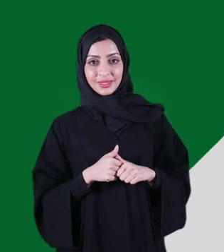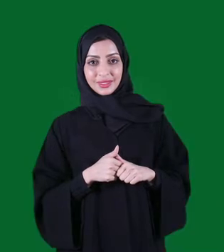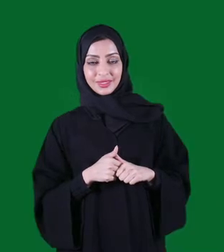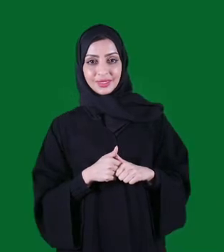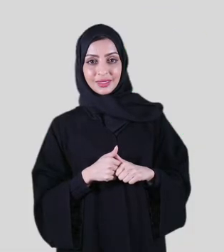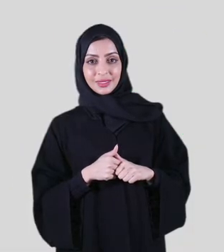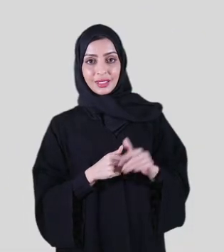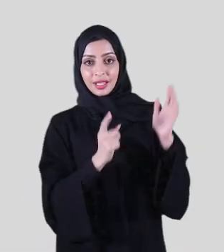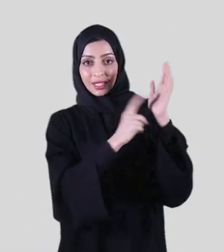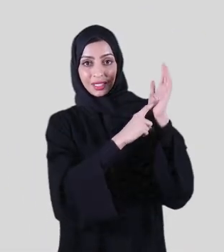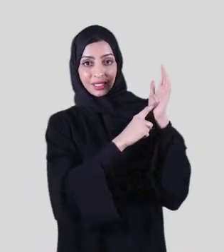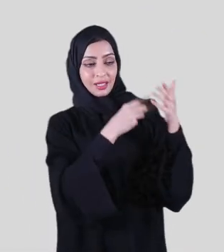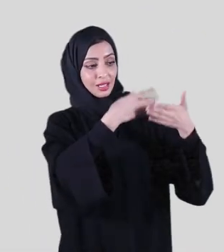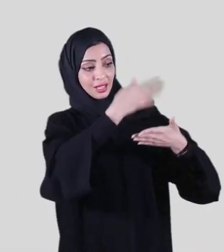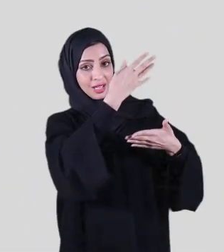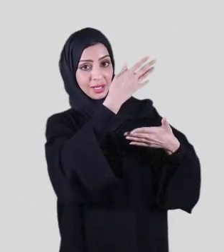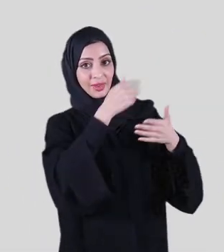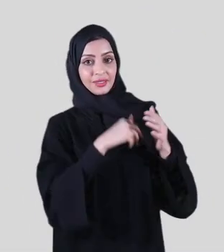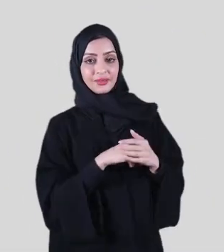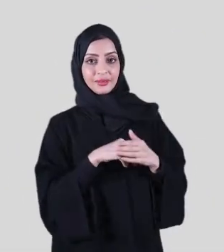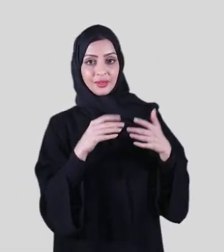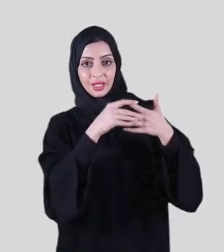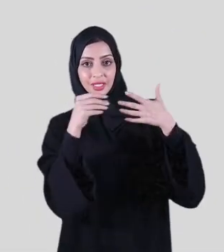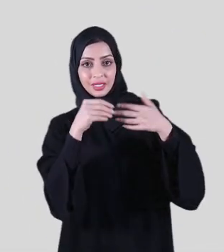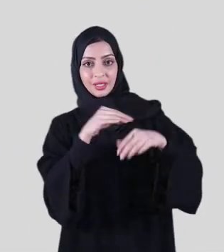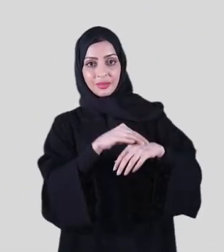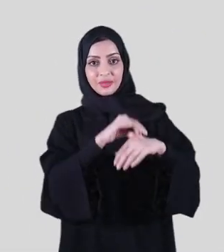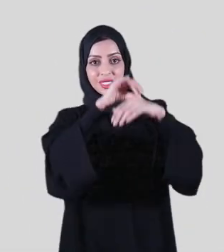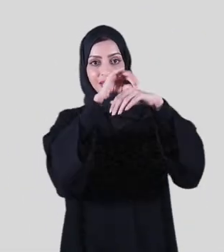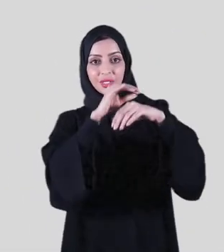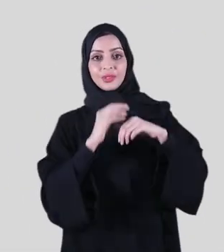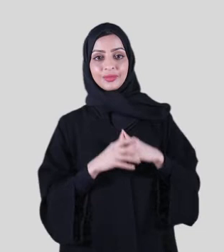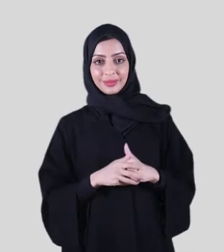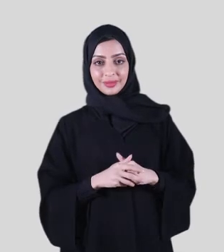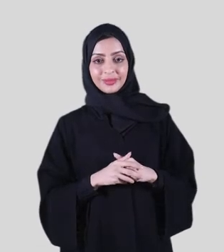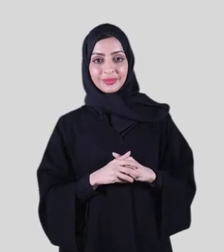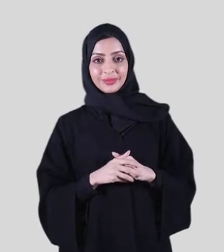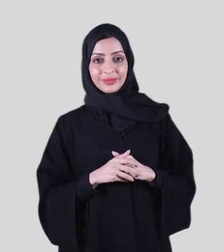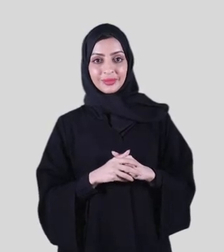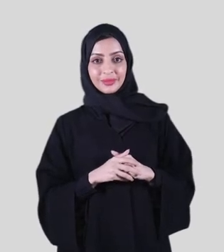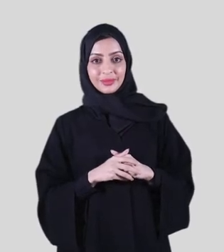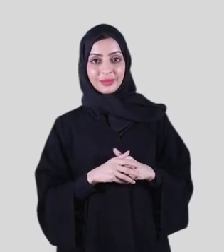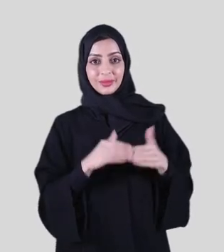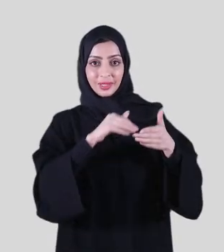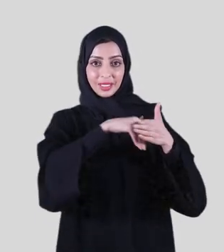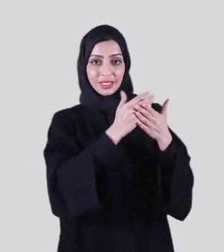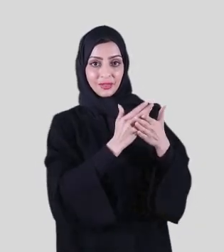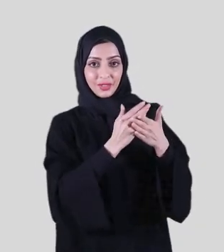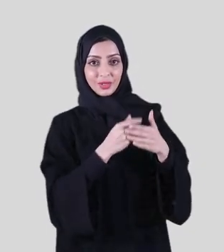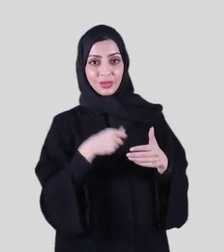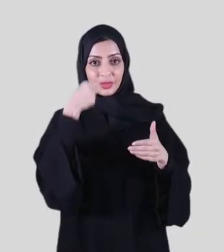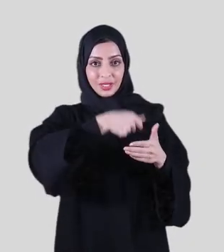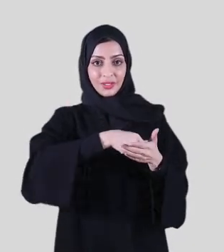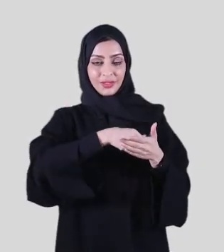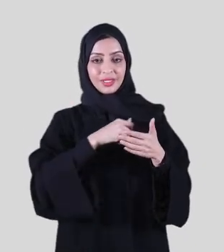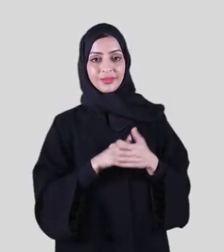www.diwa.gov.ae. اضغط على القائمة، اختر المستهلكون، ثم قائمة الفوترة، ثم